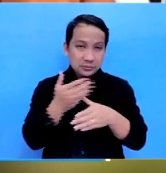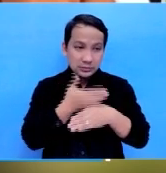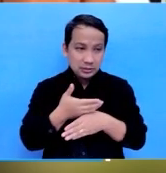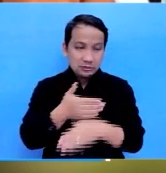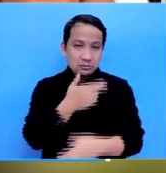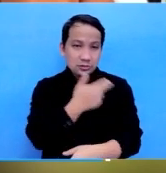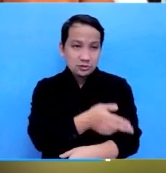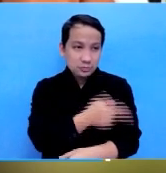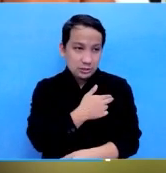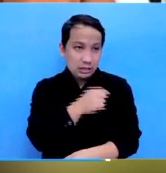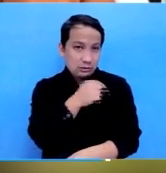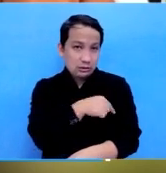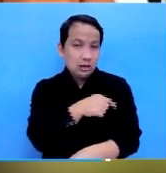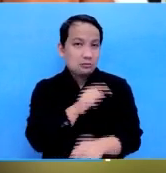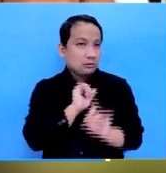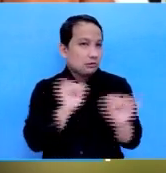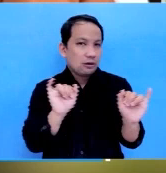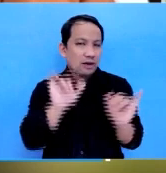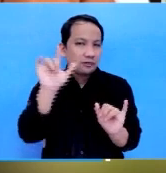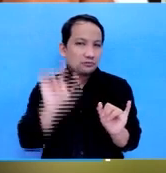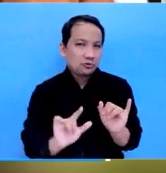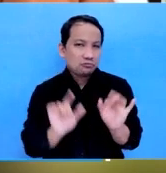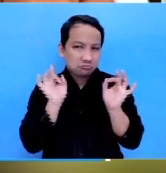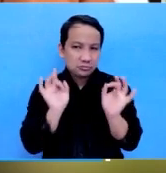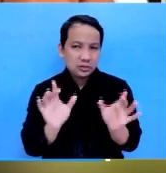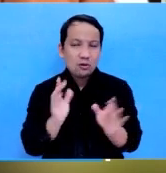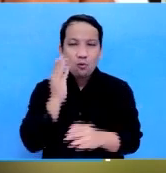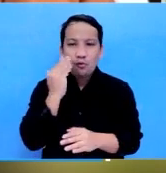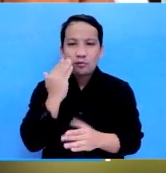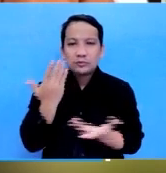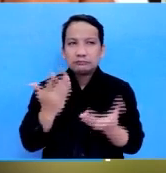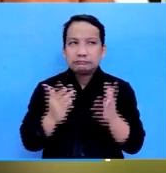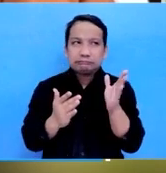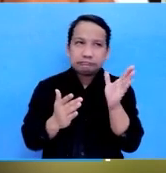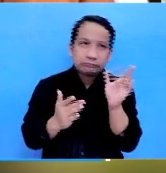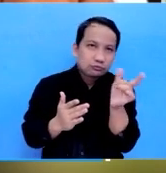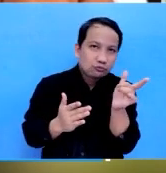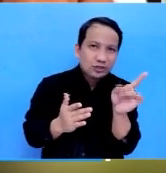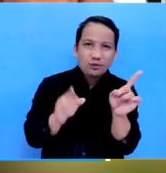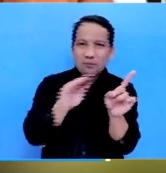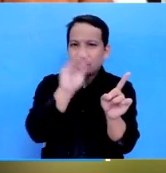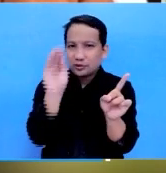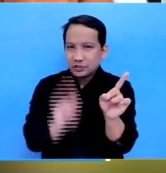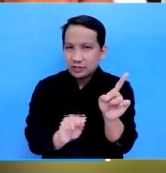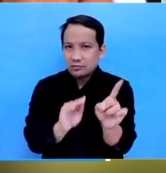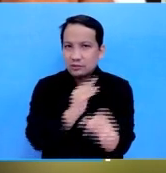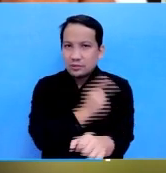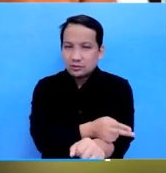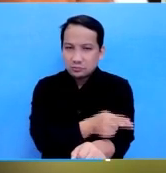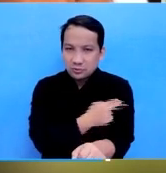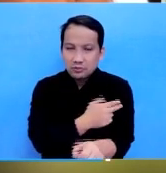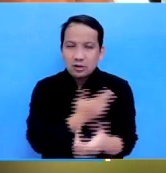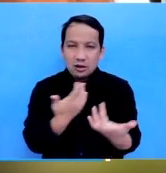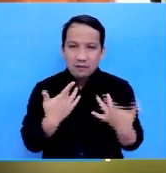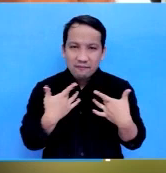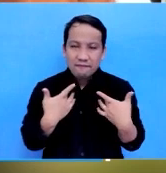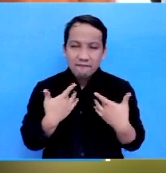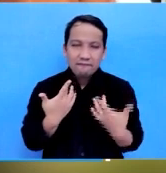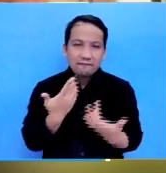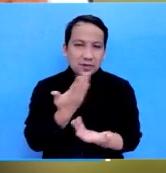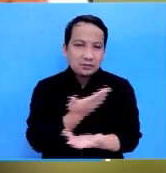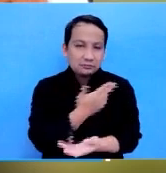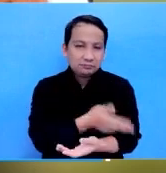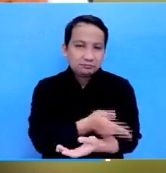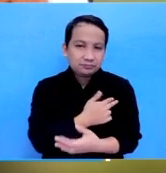still at low risk dahil nasa 21% healthcare occupancy sa ngayon.